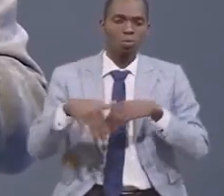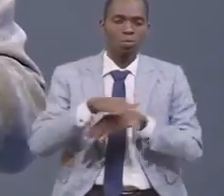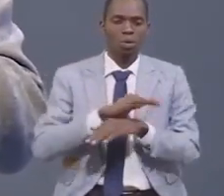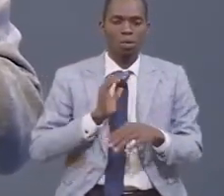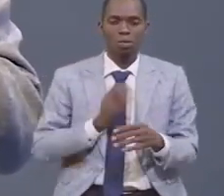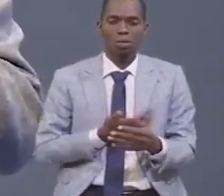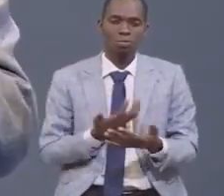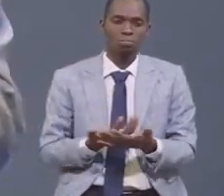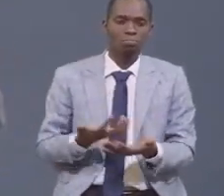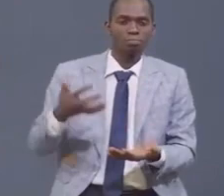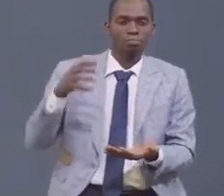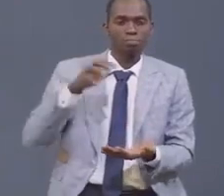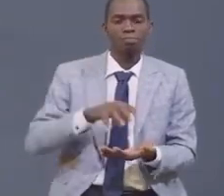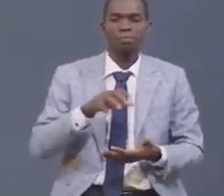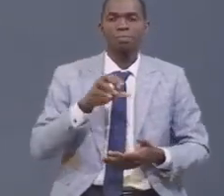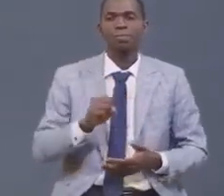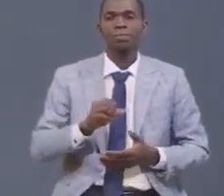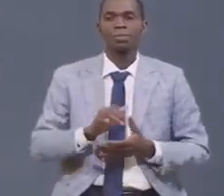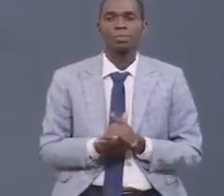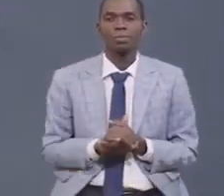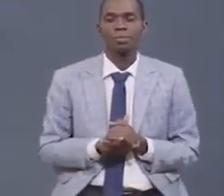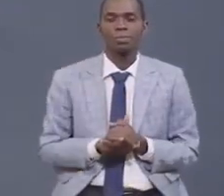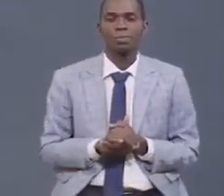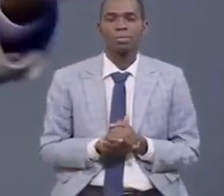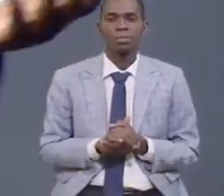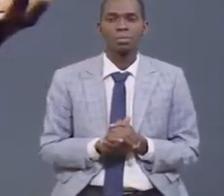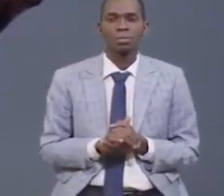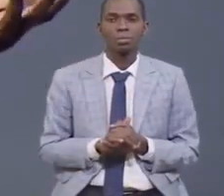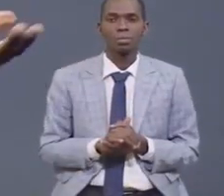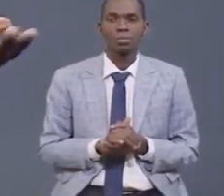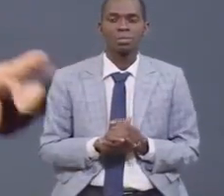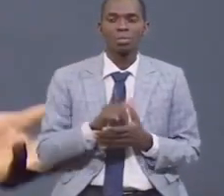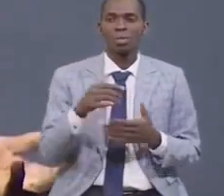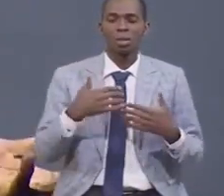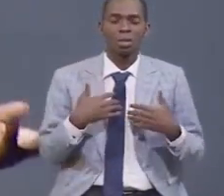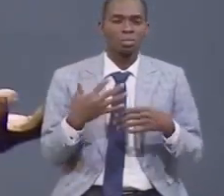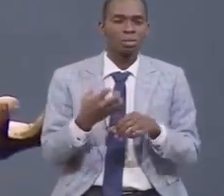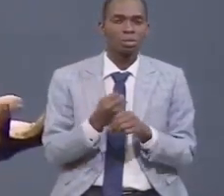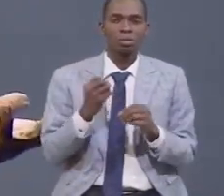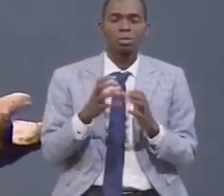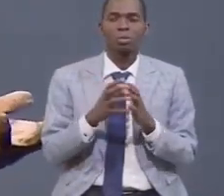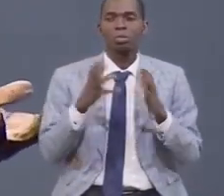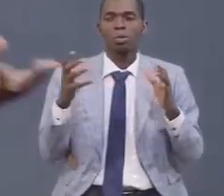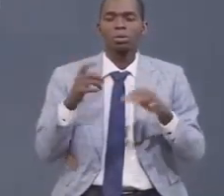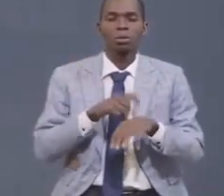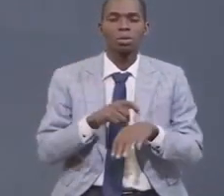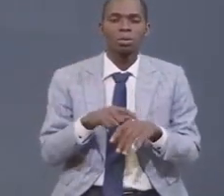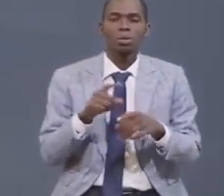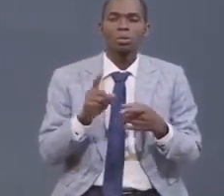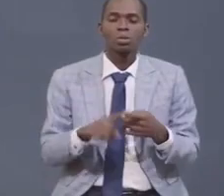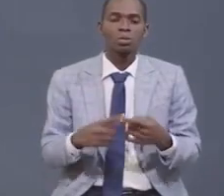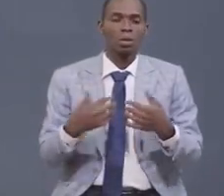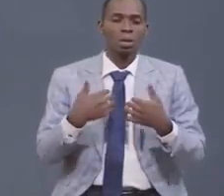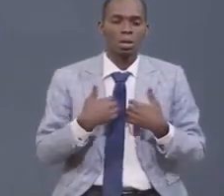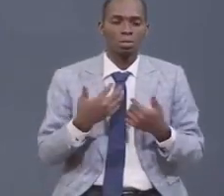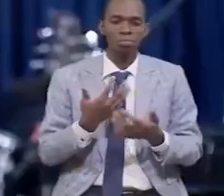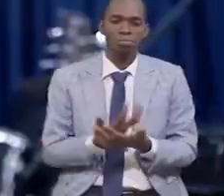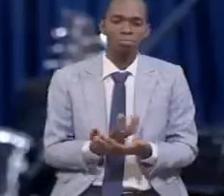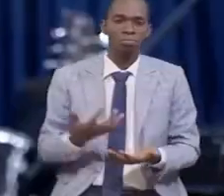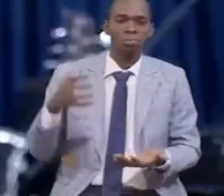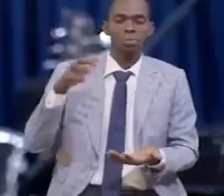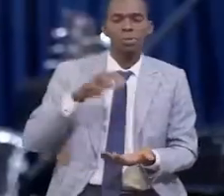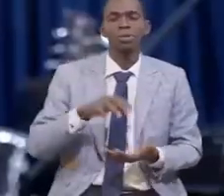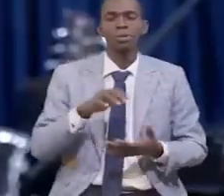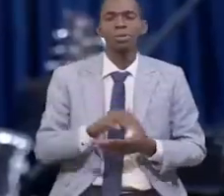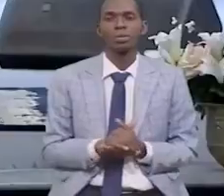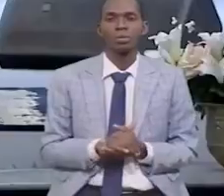మన యొక్క ఆ యొక్క ఊటలను గమనించుకోవాలి. యు టేకింగ్ సో మచ్ టైం టు ఎర్న్ wells. Baga